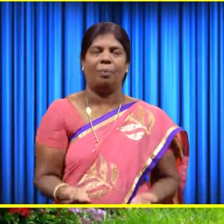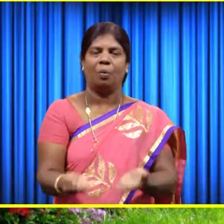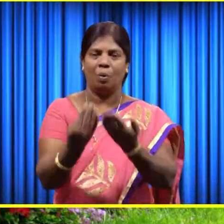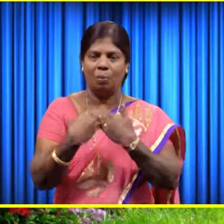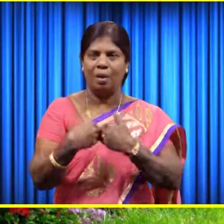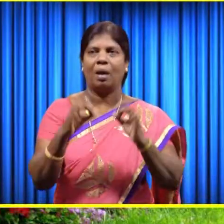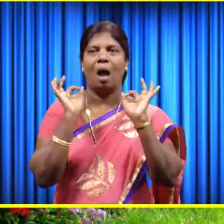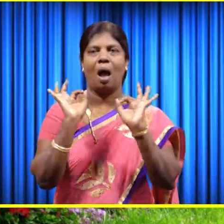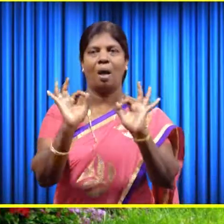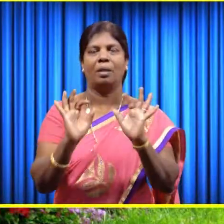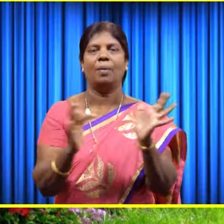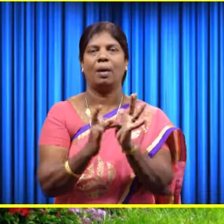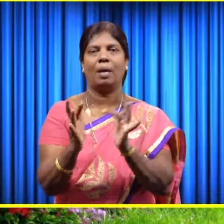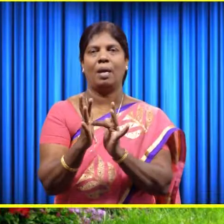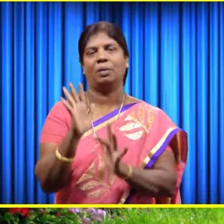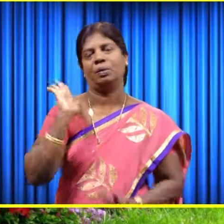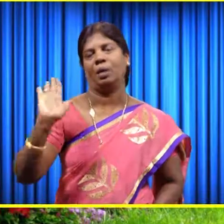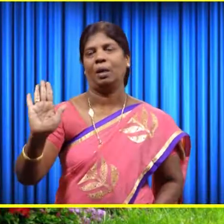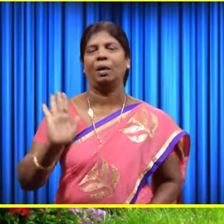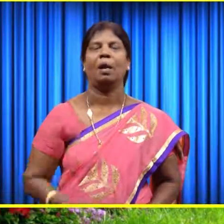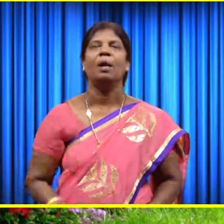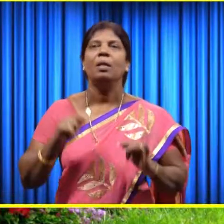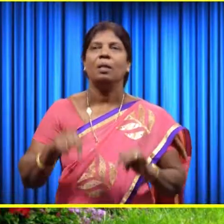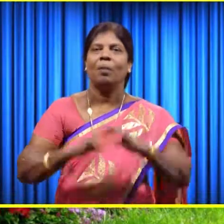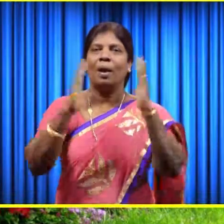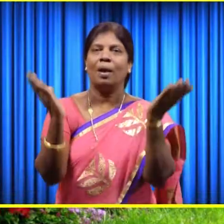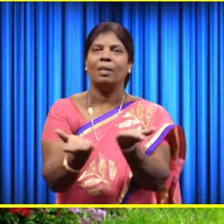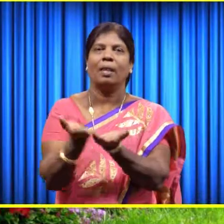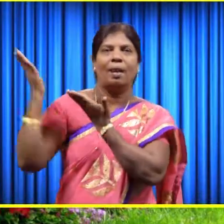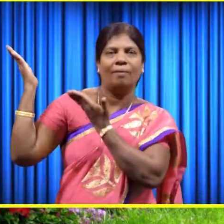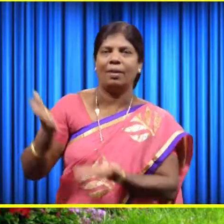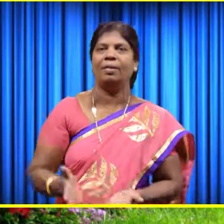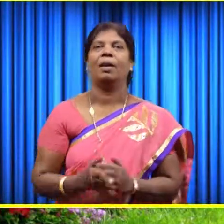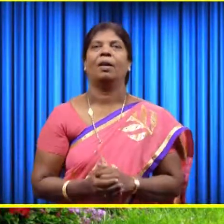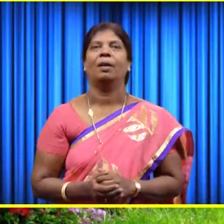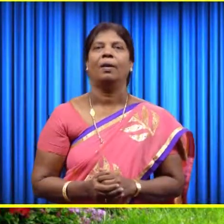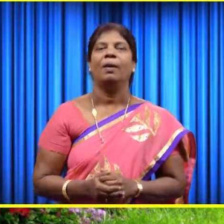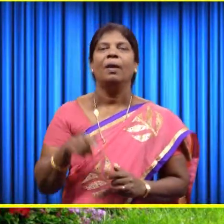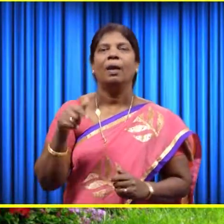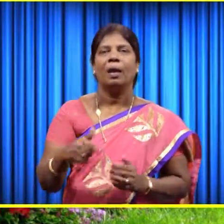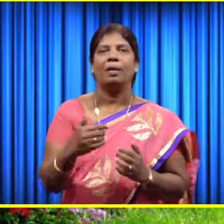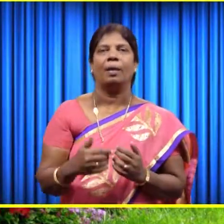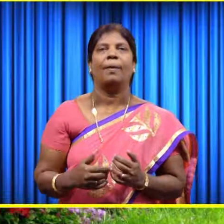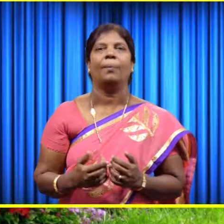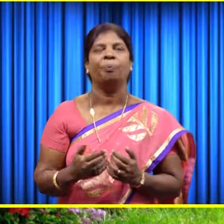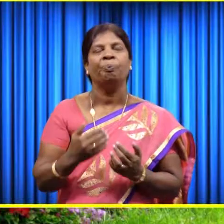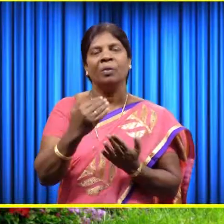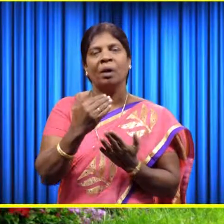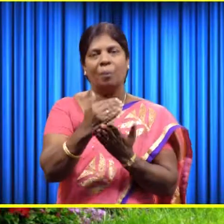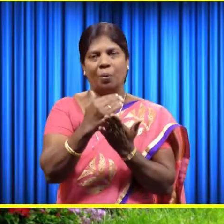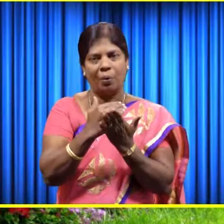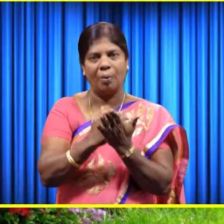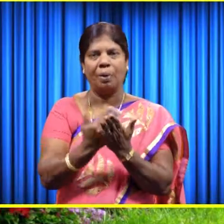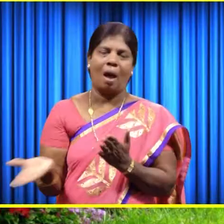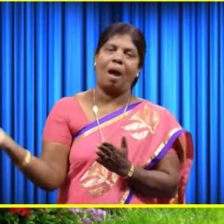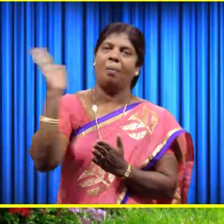காத்திருக்கிறார். அதற்காகத்தான் அவர் இந்த உலகத்திலே வந்தார். நான் சொல்லுகிற இந்த சம்பவம் நடந்த சில காலங்களுக்குள்